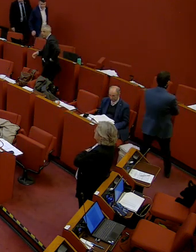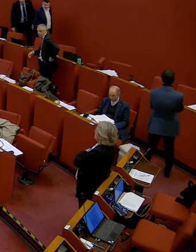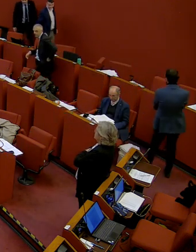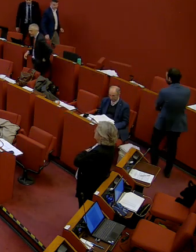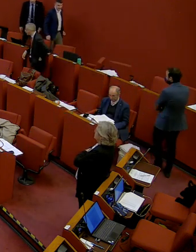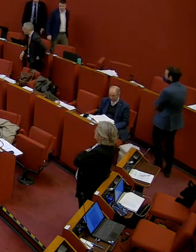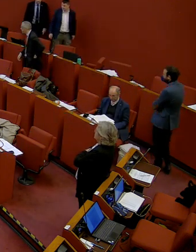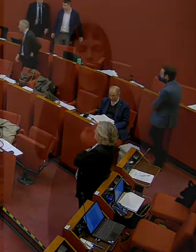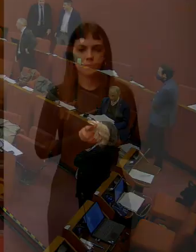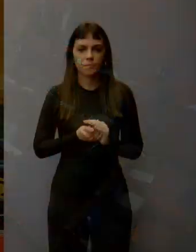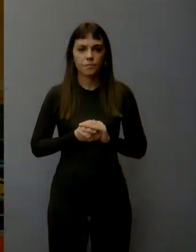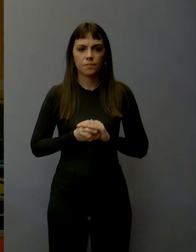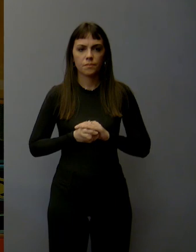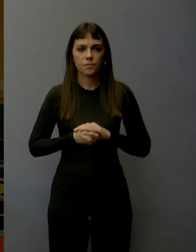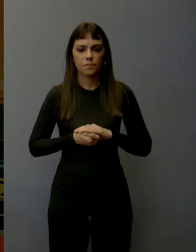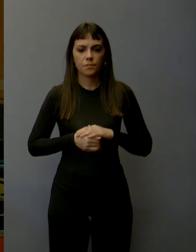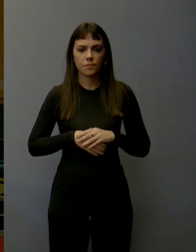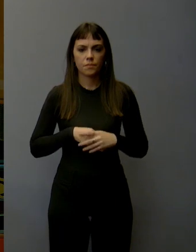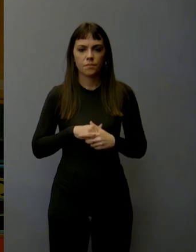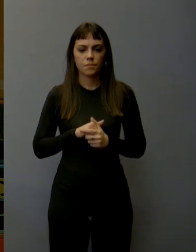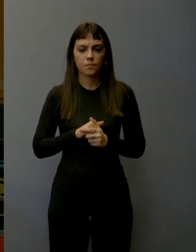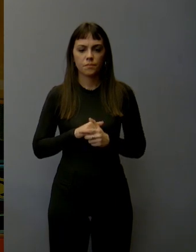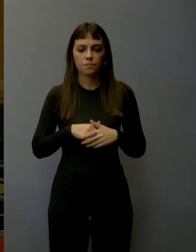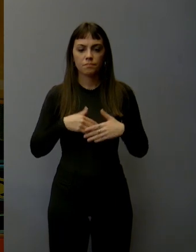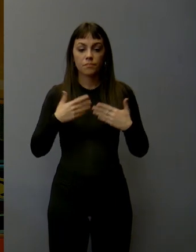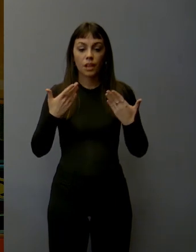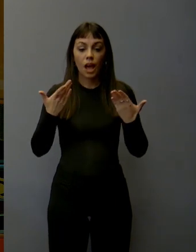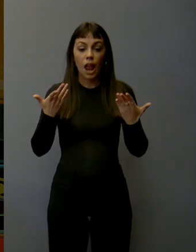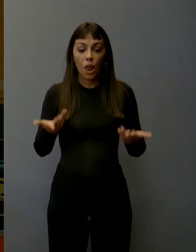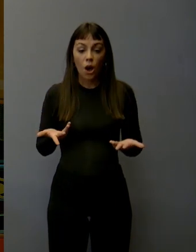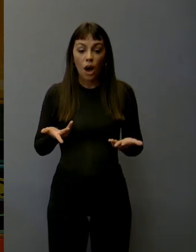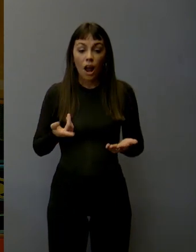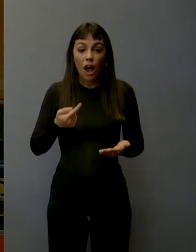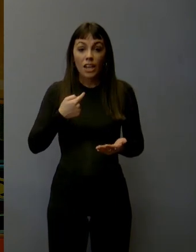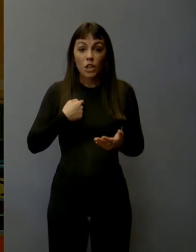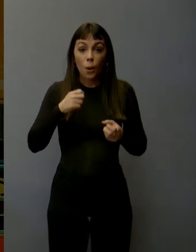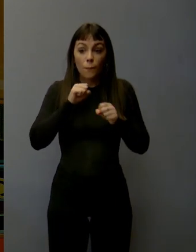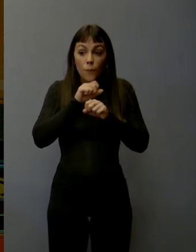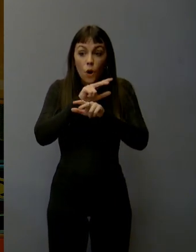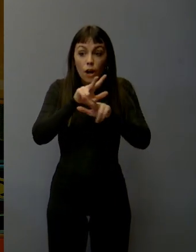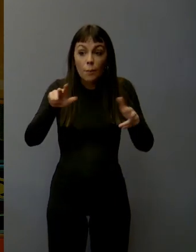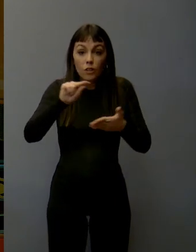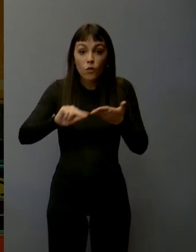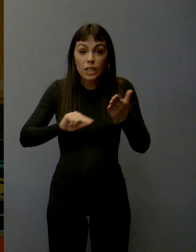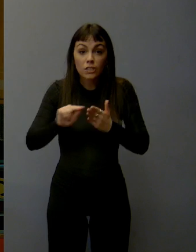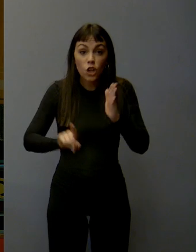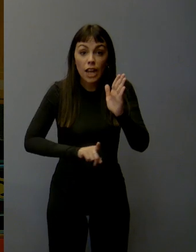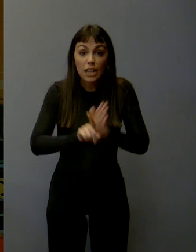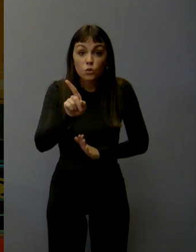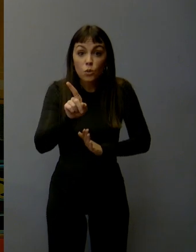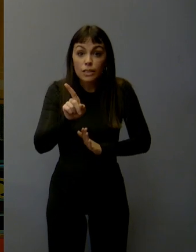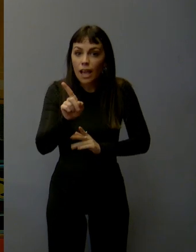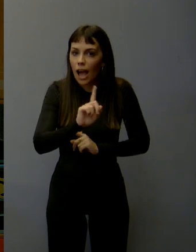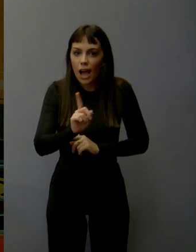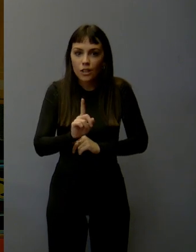Allora io ancora non avevo non ho ancora proclamato l'esito della votazione Cioè questo